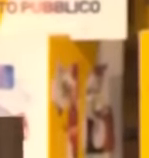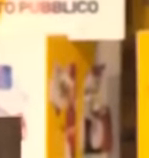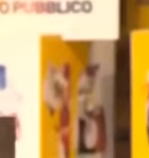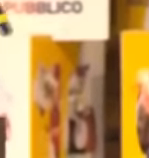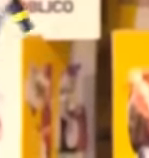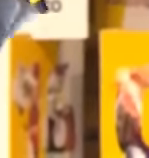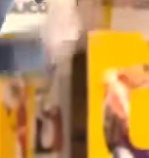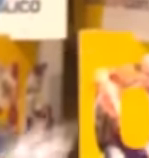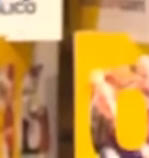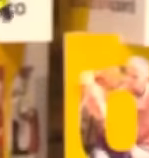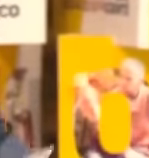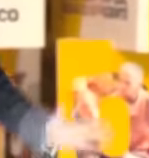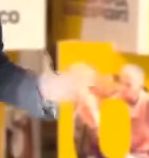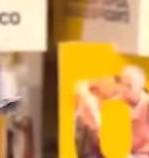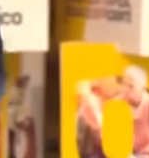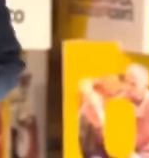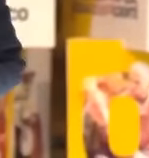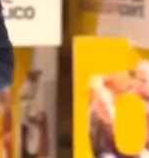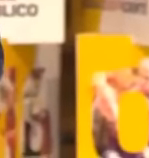Siete tantissimi.